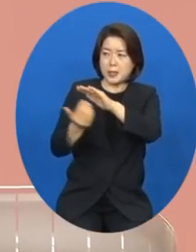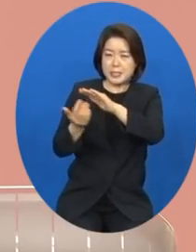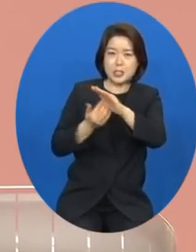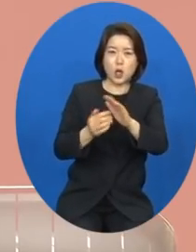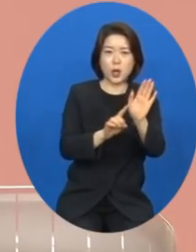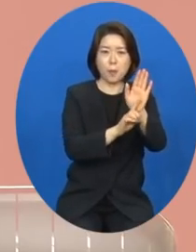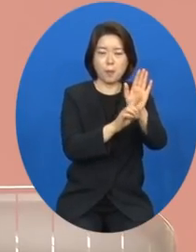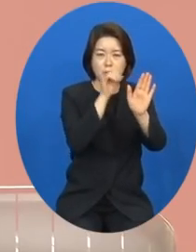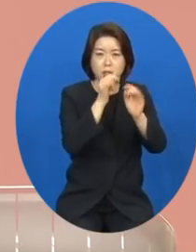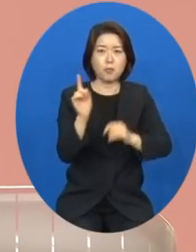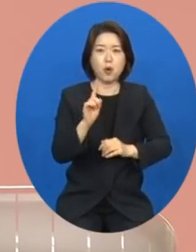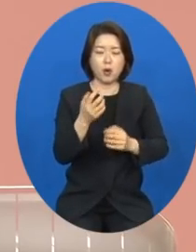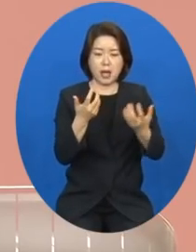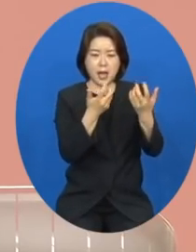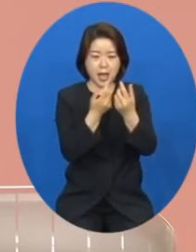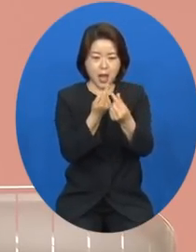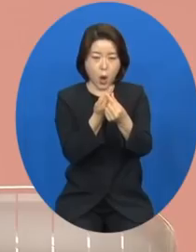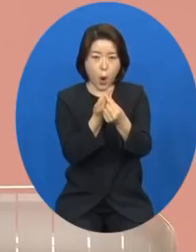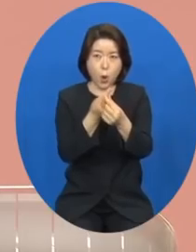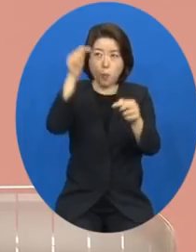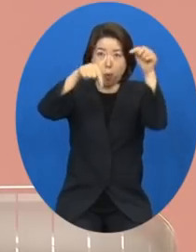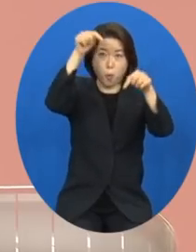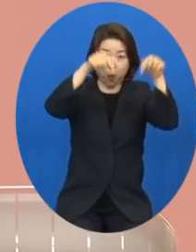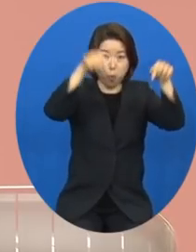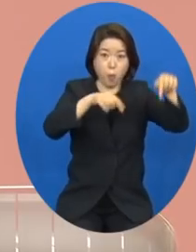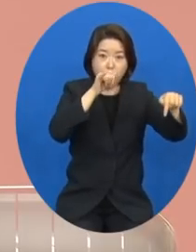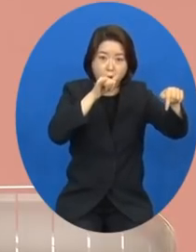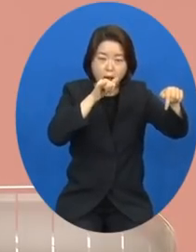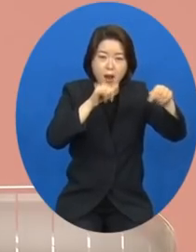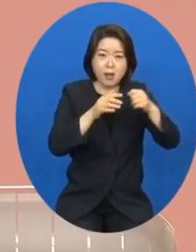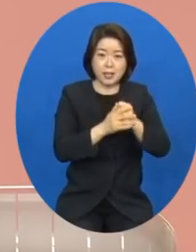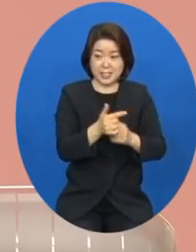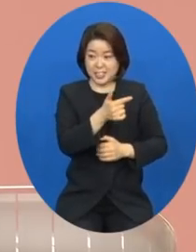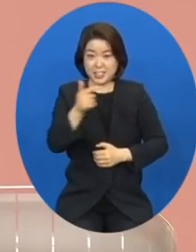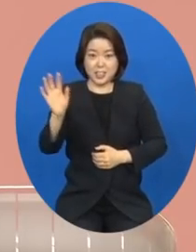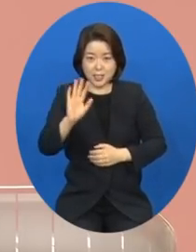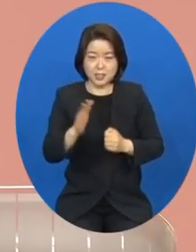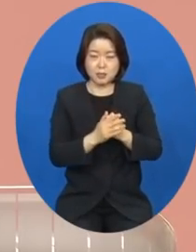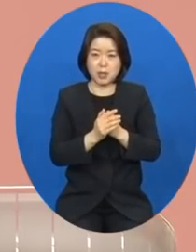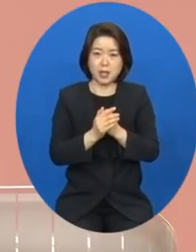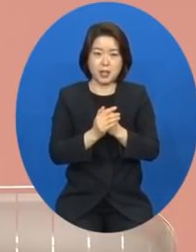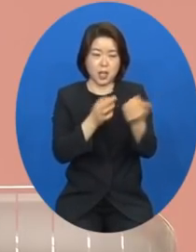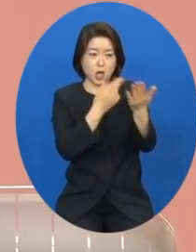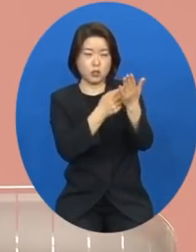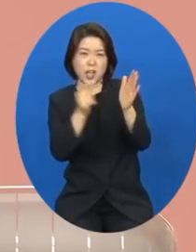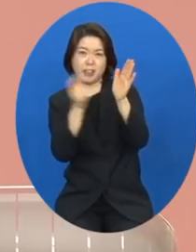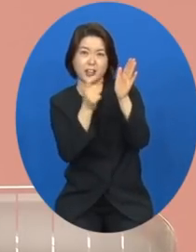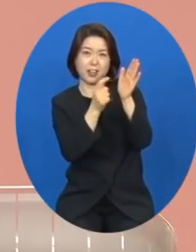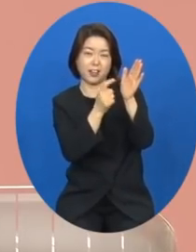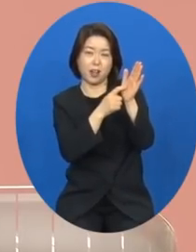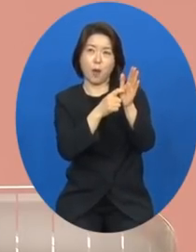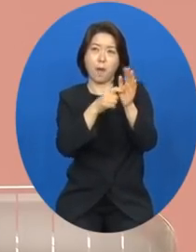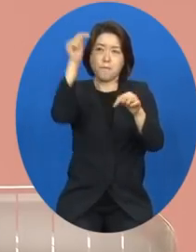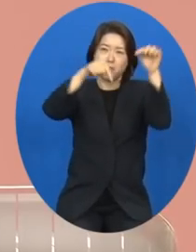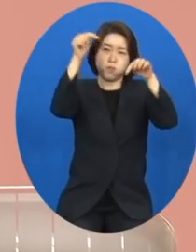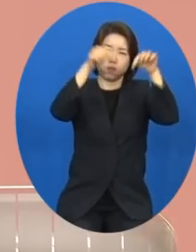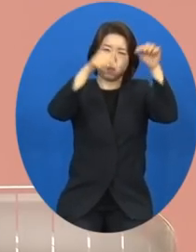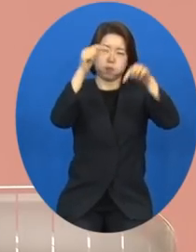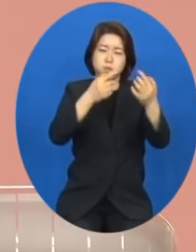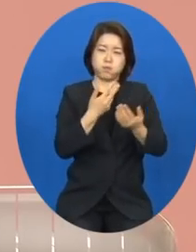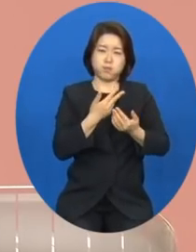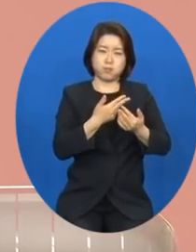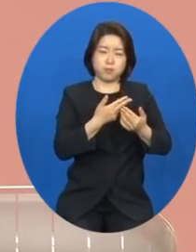우박이 떨어집니다 그 우박이 그렇게 크진 않았지만 유리 책을 다 닥치면서 일정에 게임 뜻하게